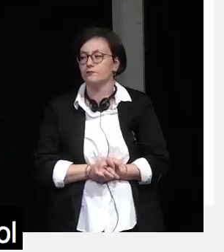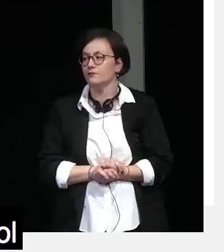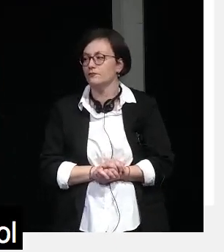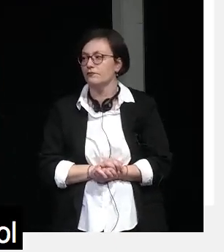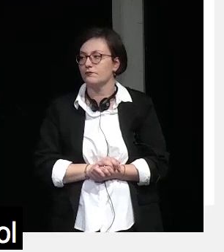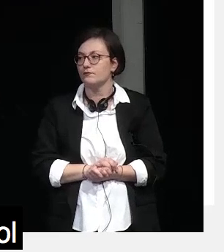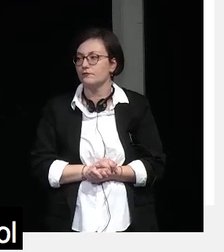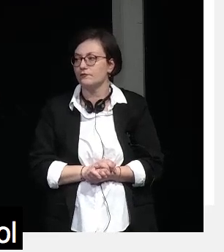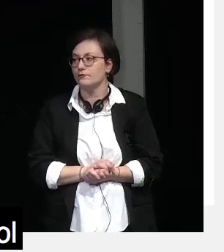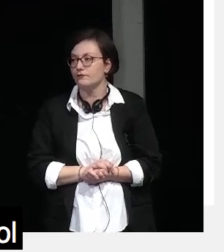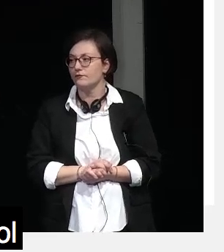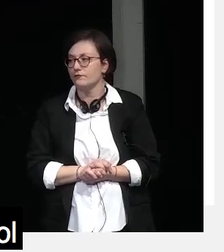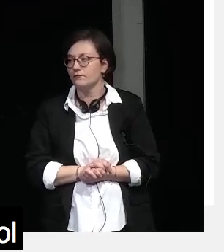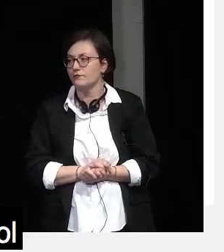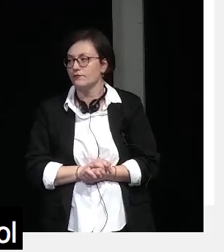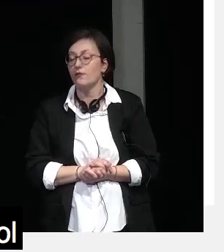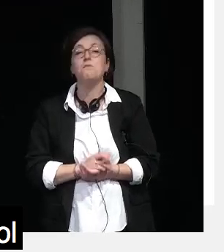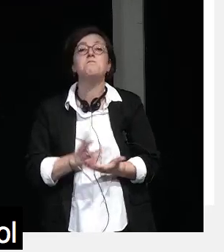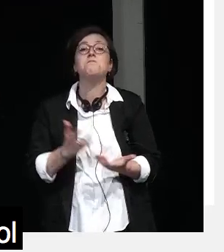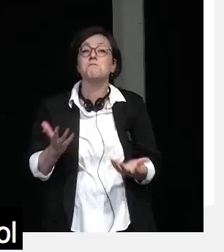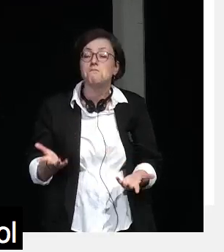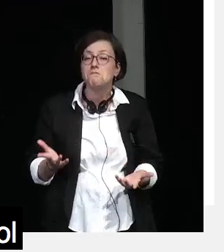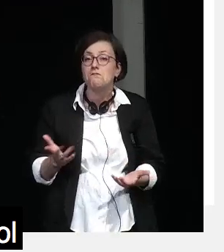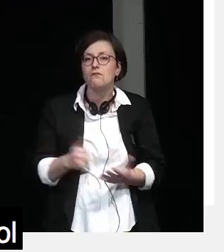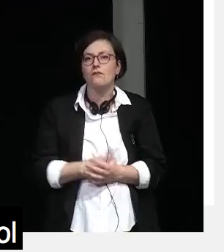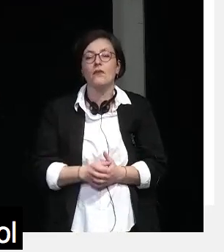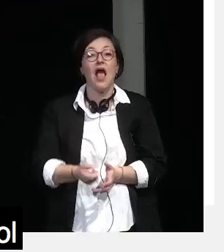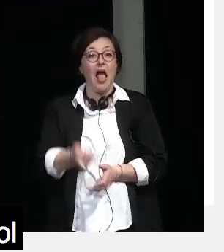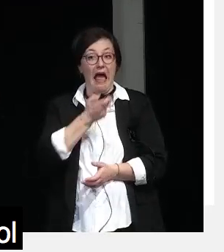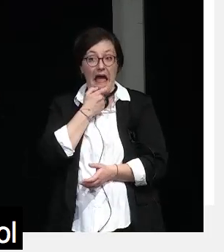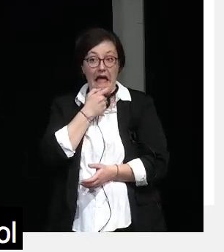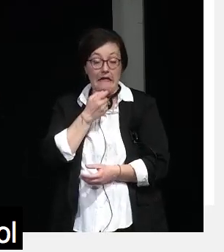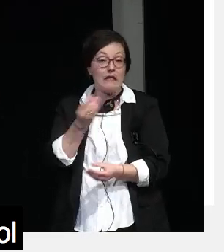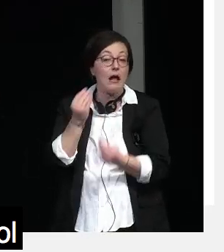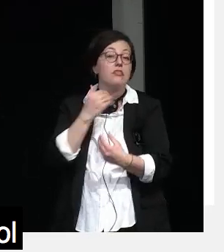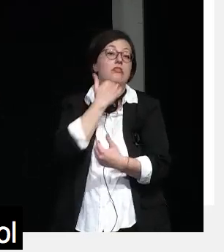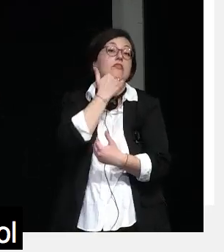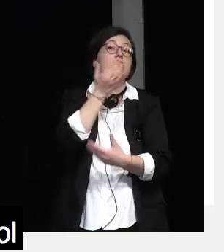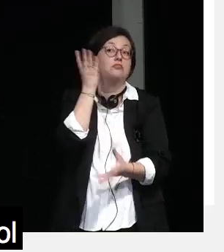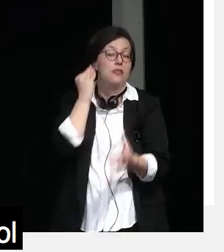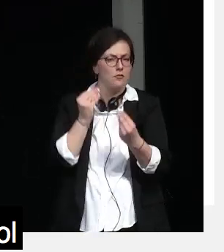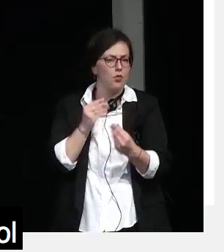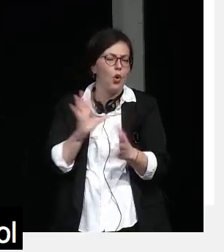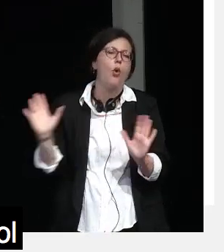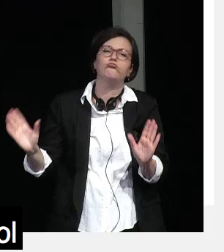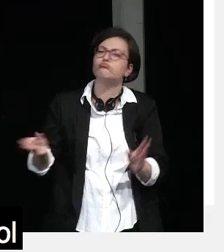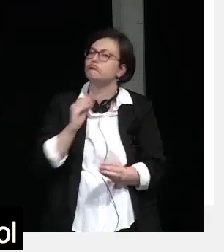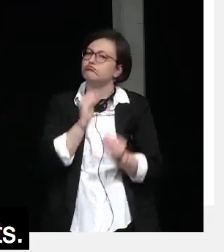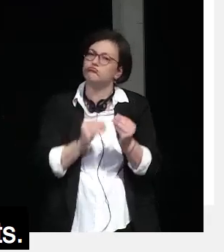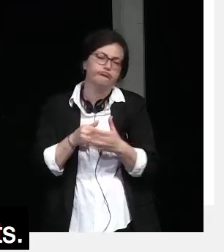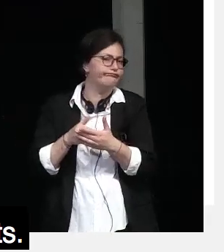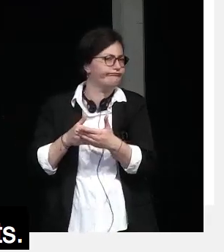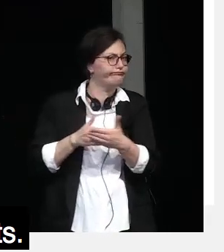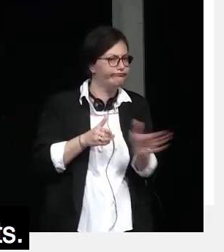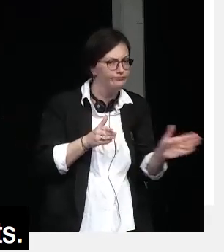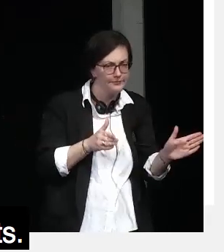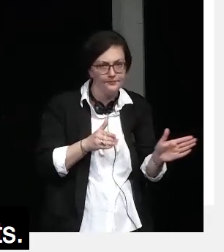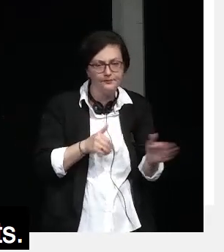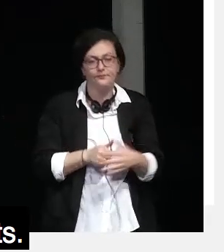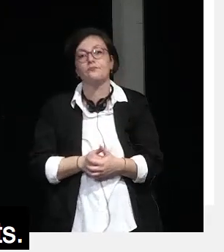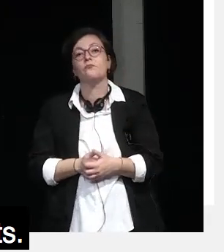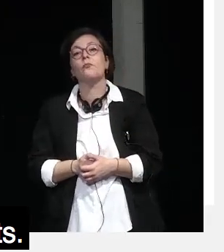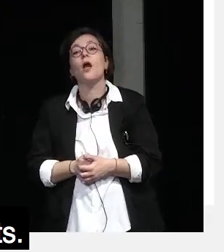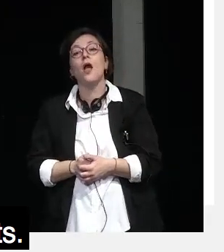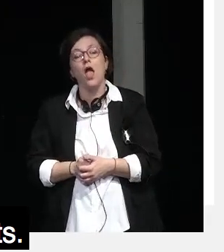το ότι δεν μπόρεσα να μάθω αγγλικά δεν με εμπόδισε στο να πάω σε ένα σχολείο το οποίο